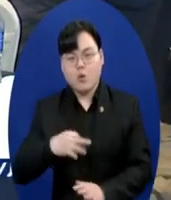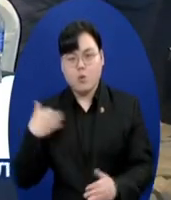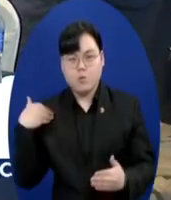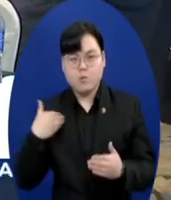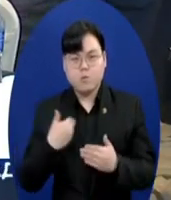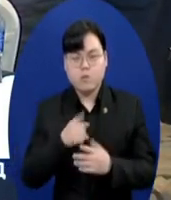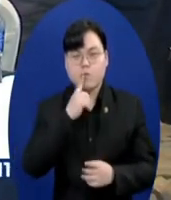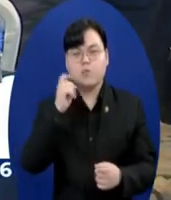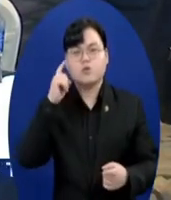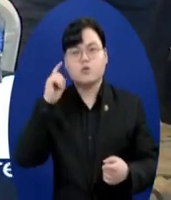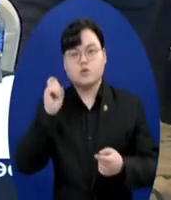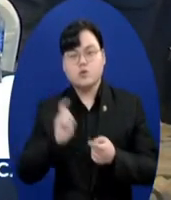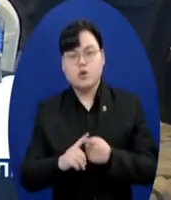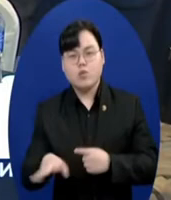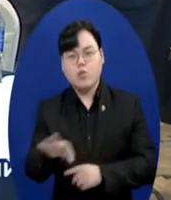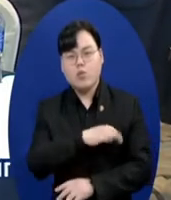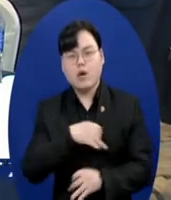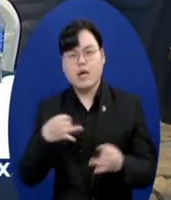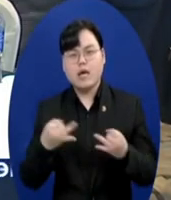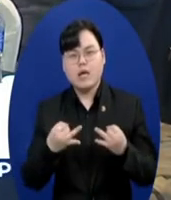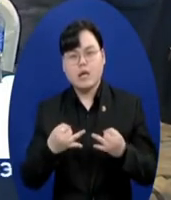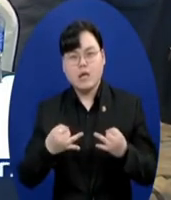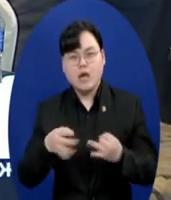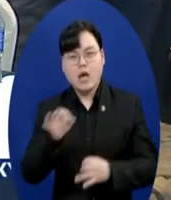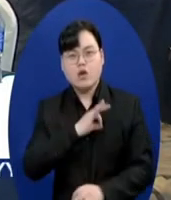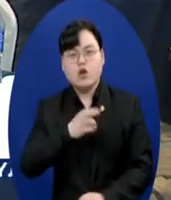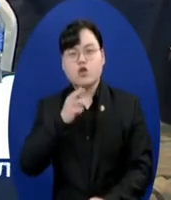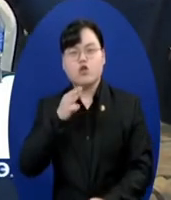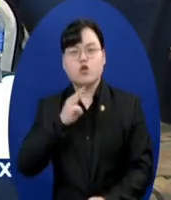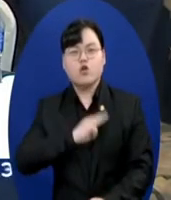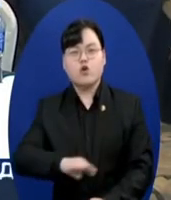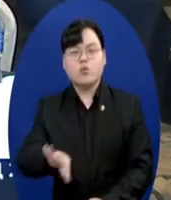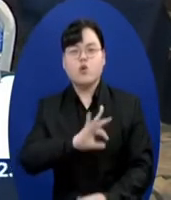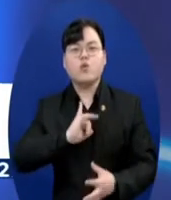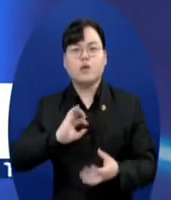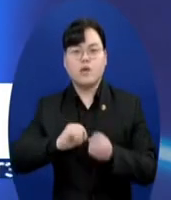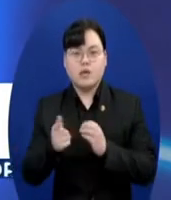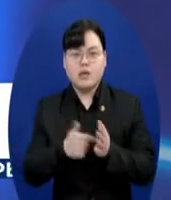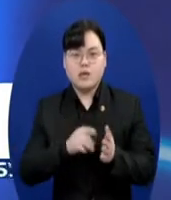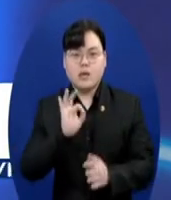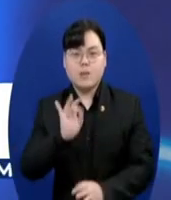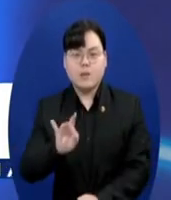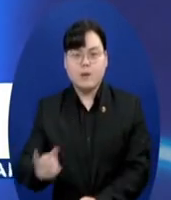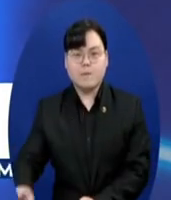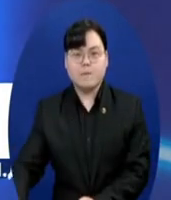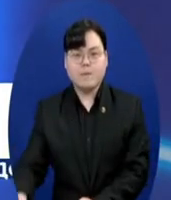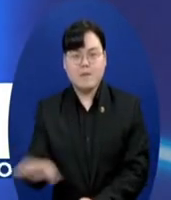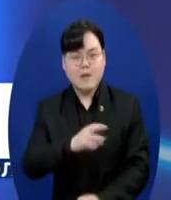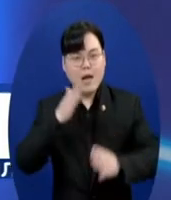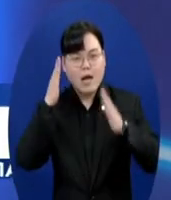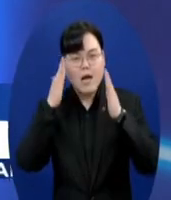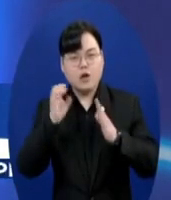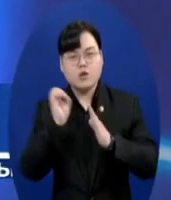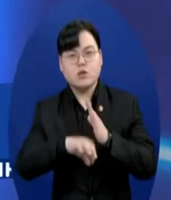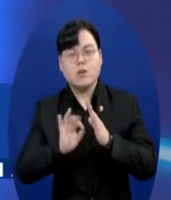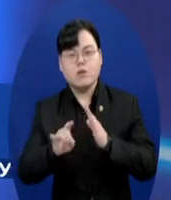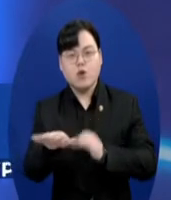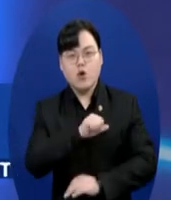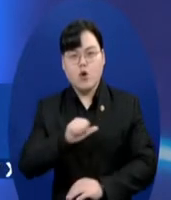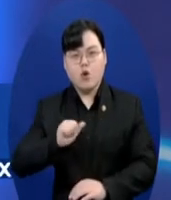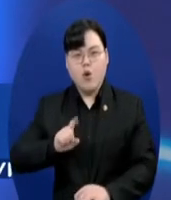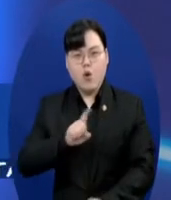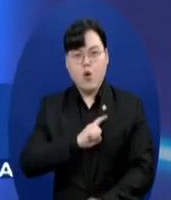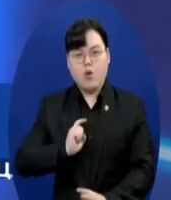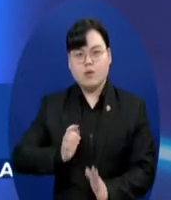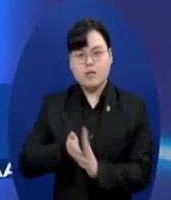зорилт тавьжээ. Нийтээрээ цахим үндэстэн болохын тулд бид юу хийх хэрэгтэй вэ? Харин одоо бидний анхаарах ёстой юм юу гэхээр ур чадрын